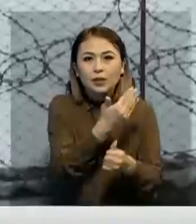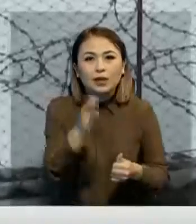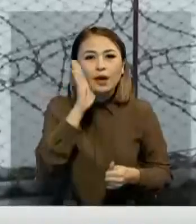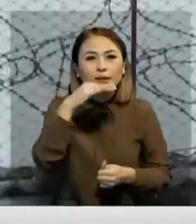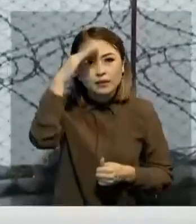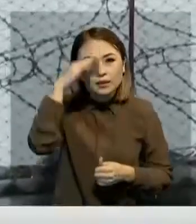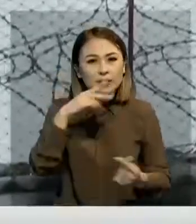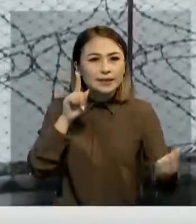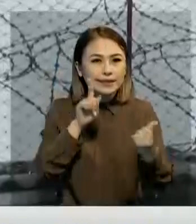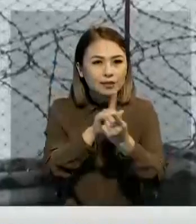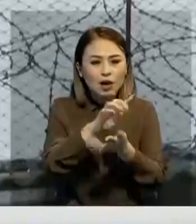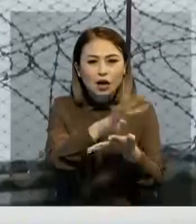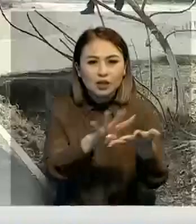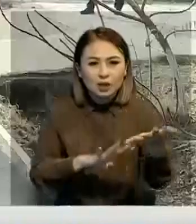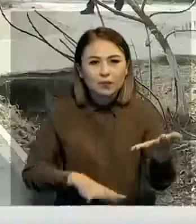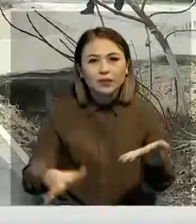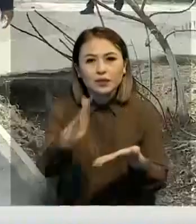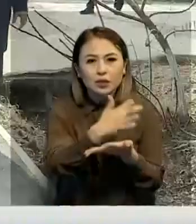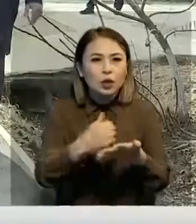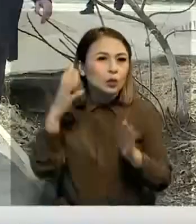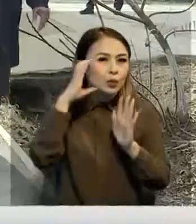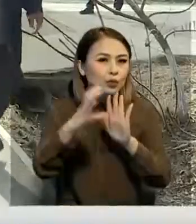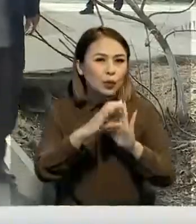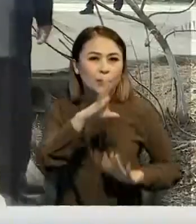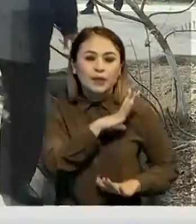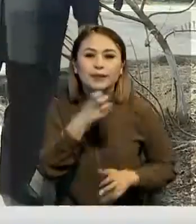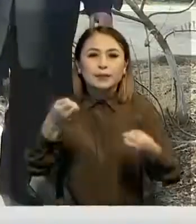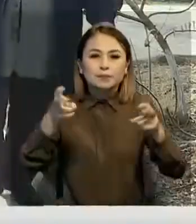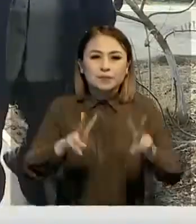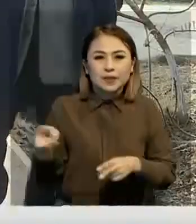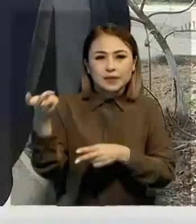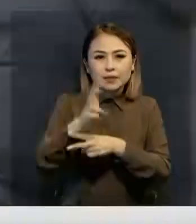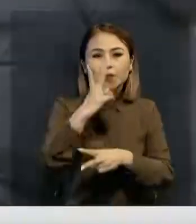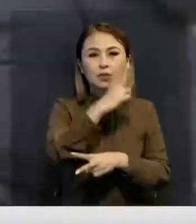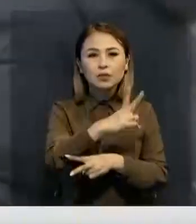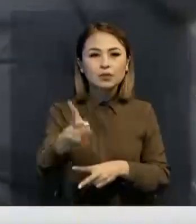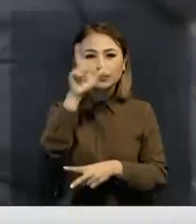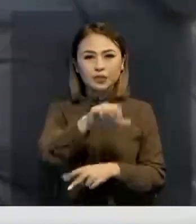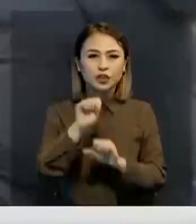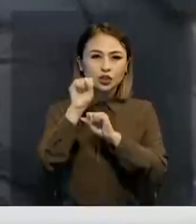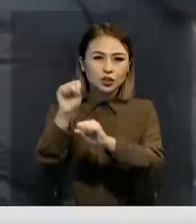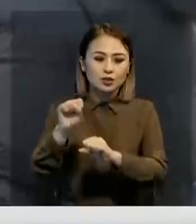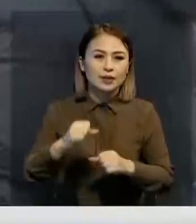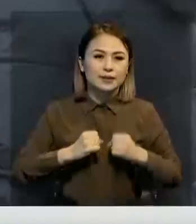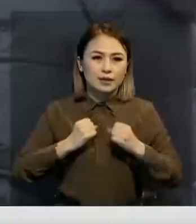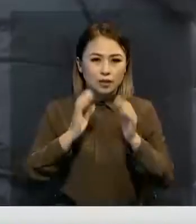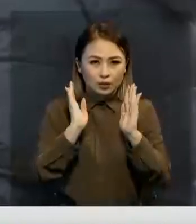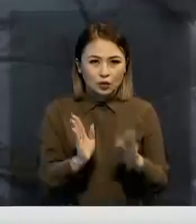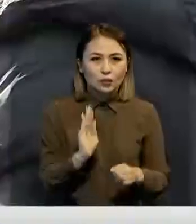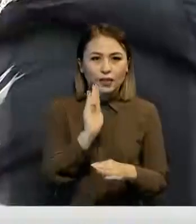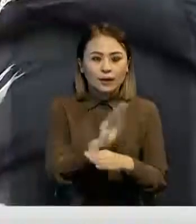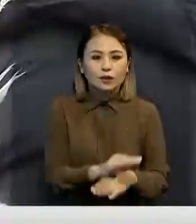олардың ата-аналарымен кездесіп арыз шағымдарын тыңдады. Арнайы келген мамандар қамаудағылардың құқығын барынша қорғауға күш салатындығын